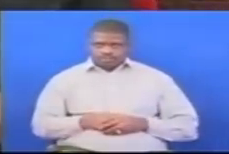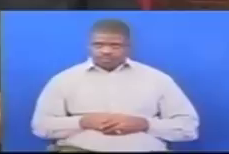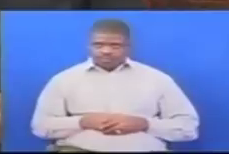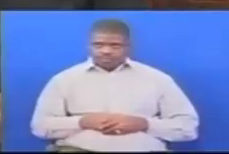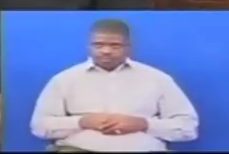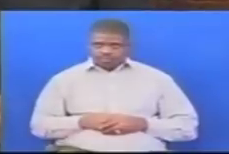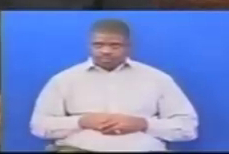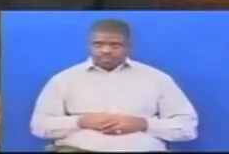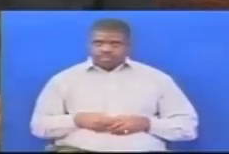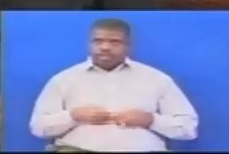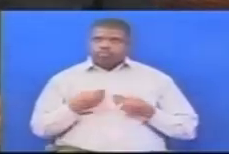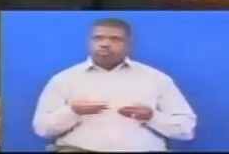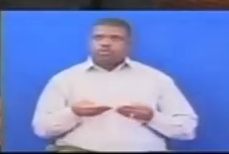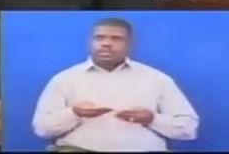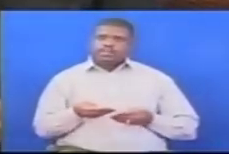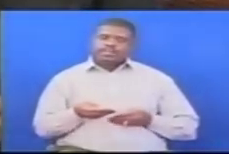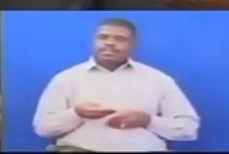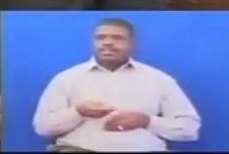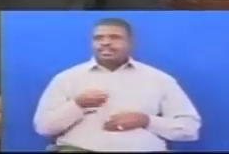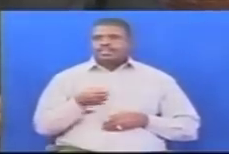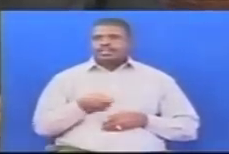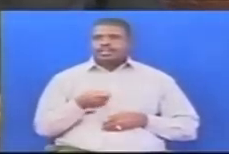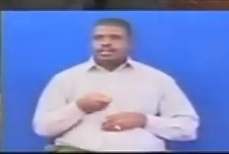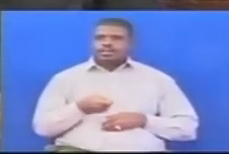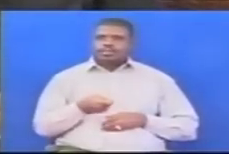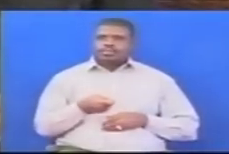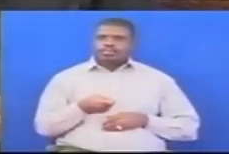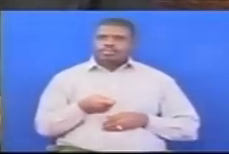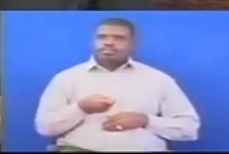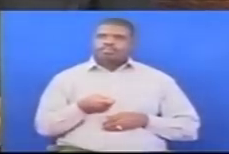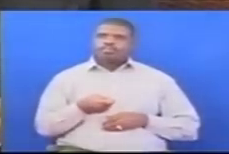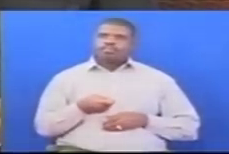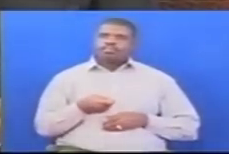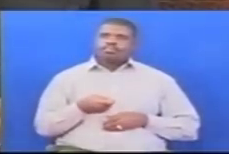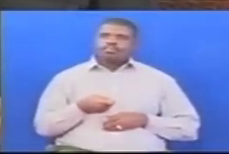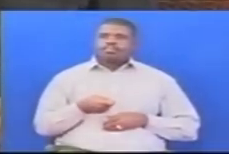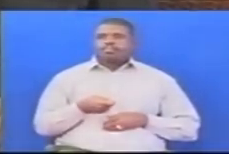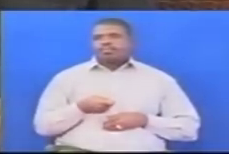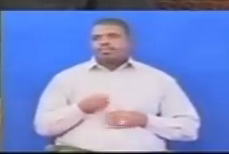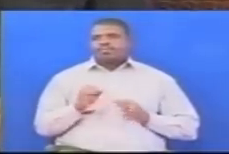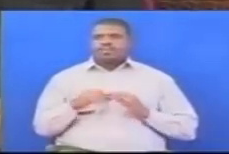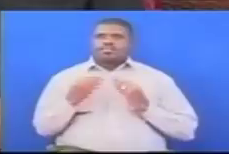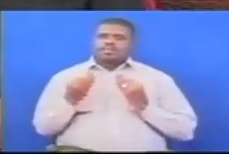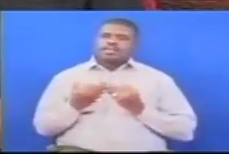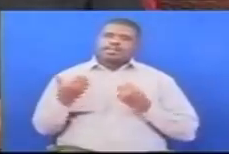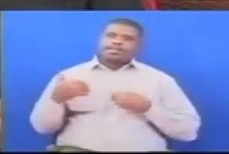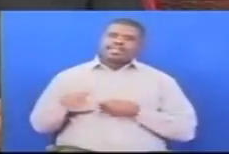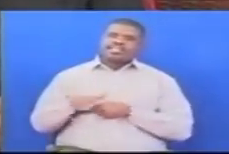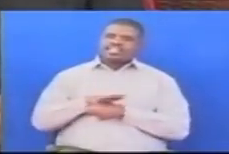niweze kutoa salamu za rambirambi kwa familia ya marehemu Reginald Abraham Mengi,